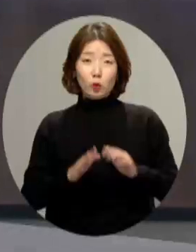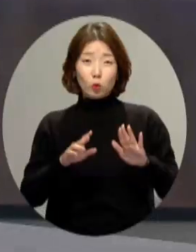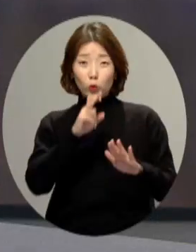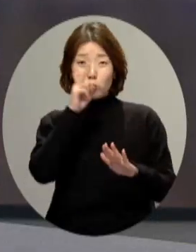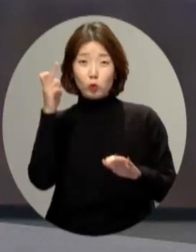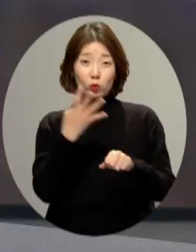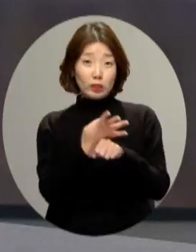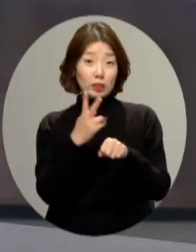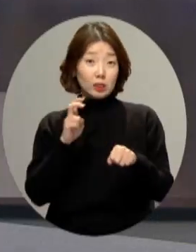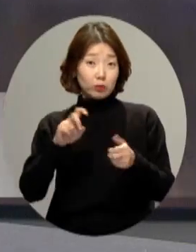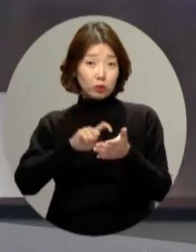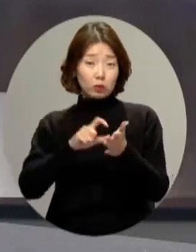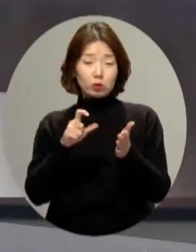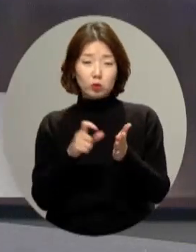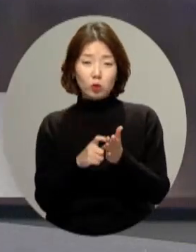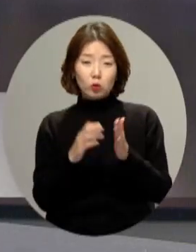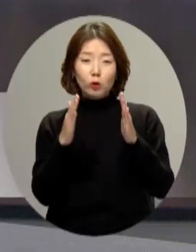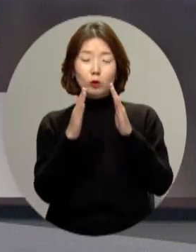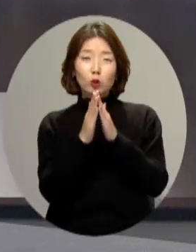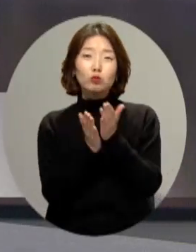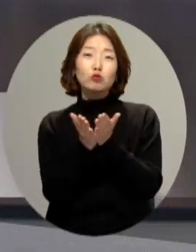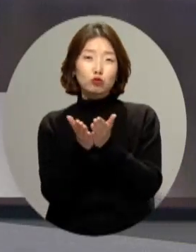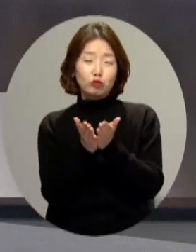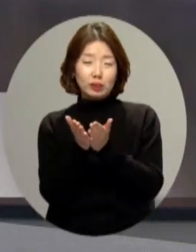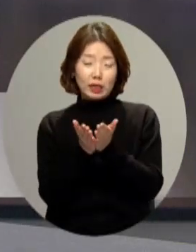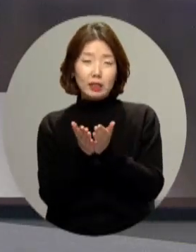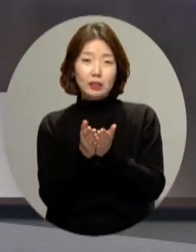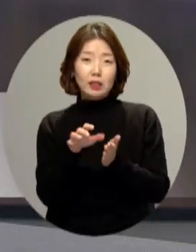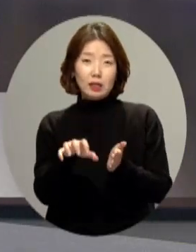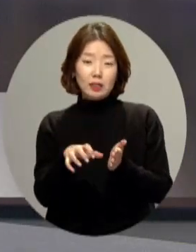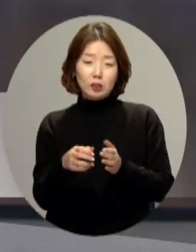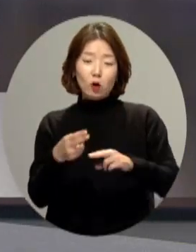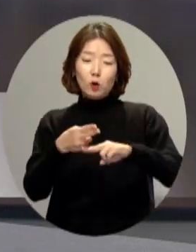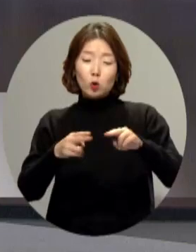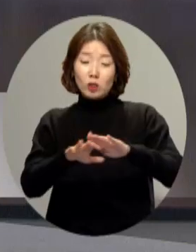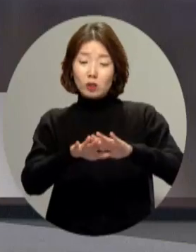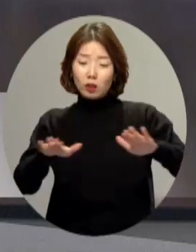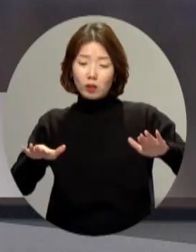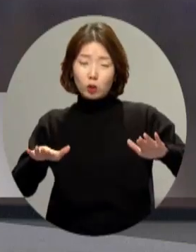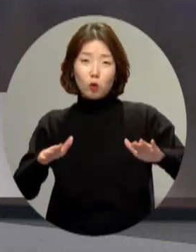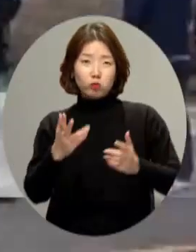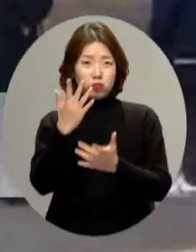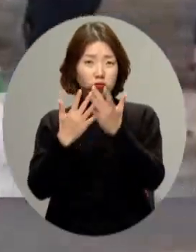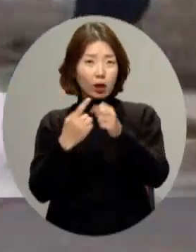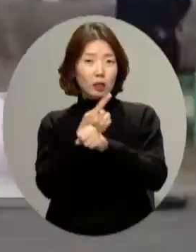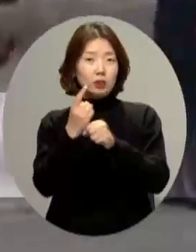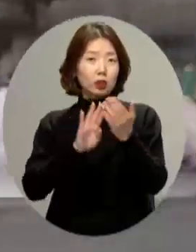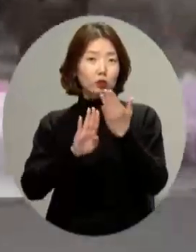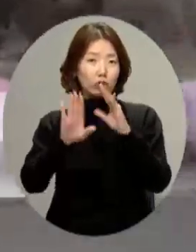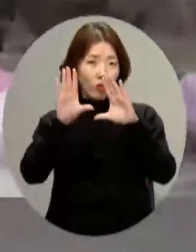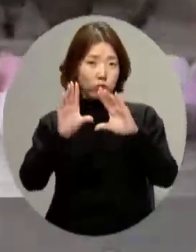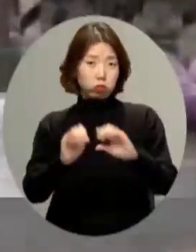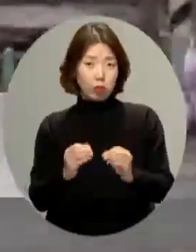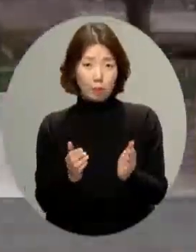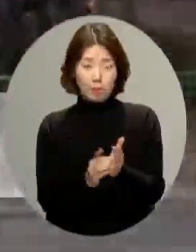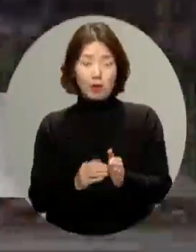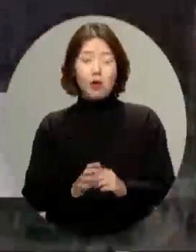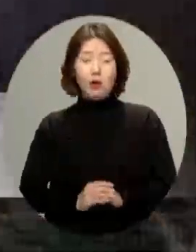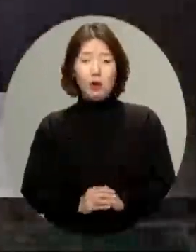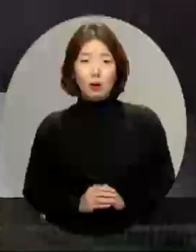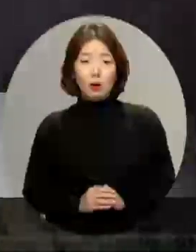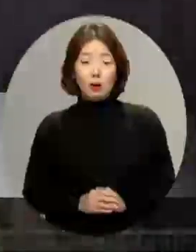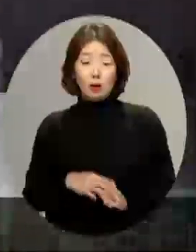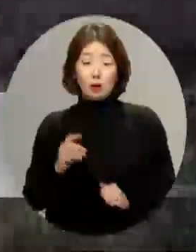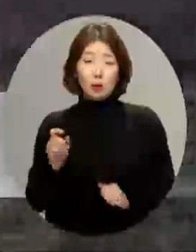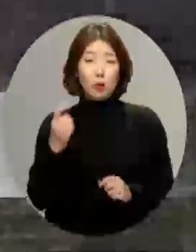오늘 오후 4시 20분쯤 전북 군산시 옥산면에 있는 한 싱크대 공장에서 불이 나 1시간 만에 진압됐습니다.